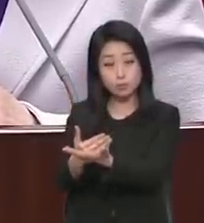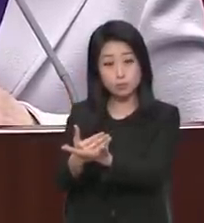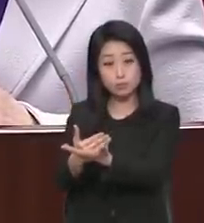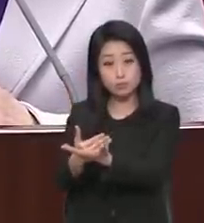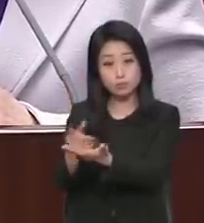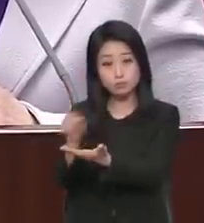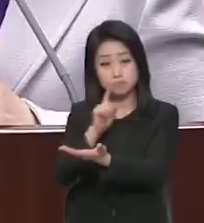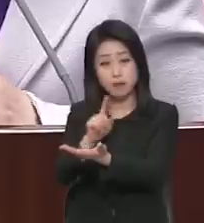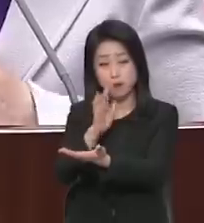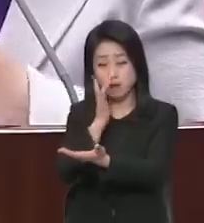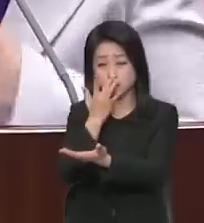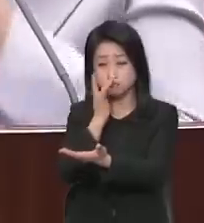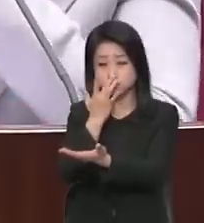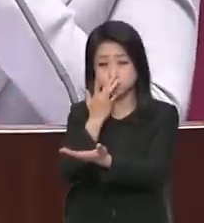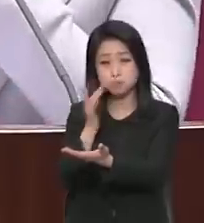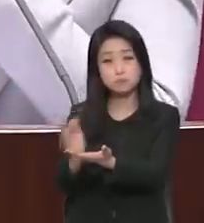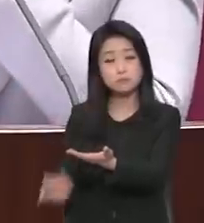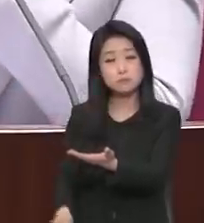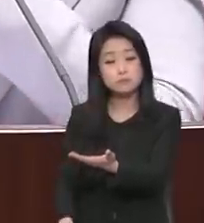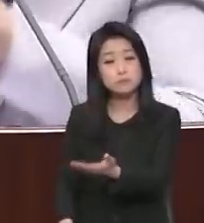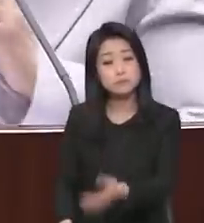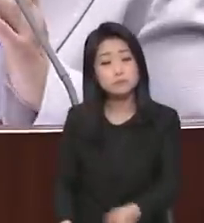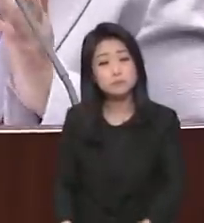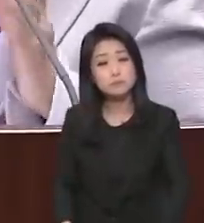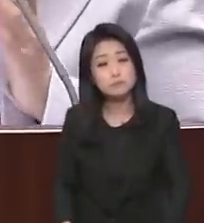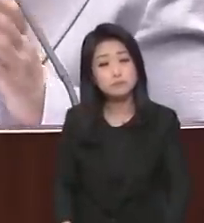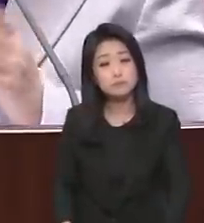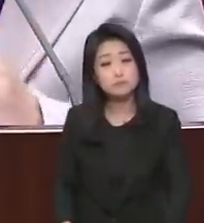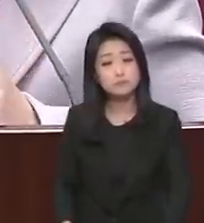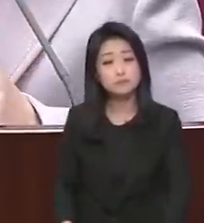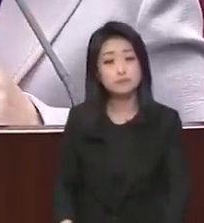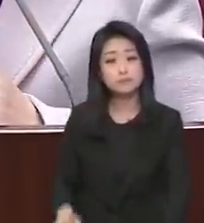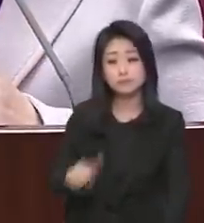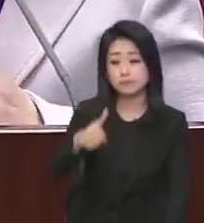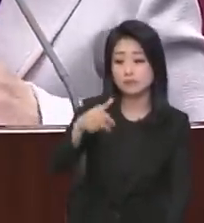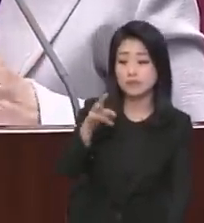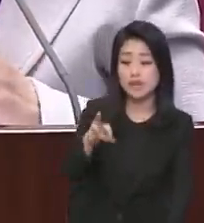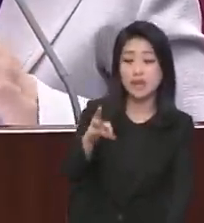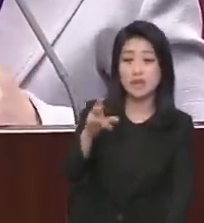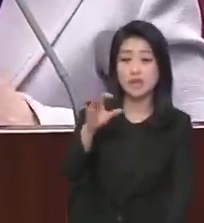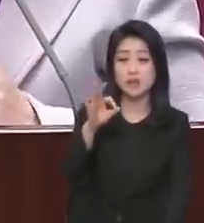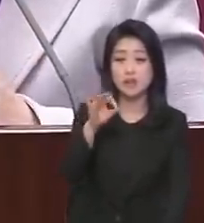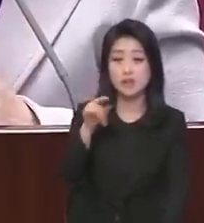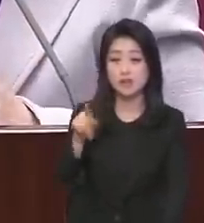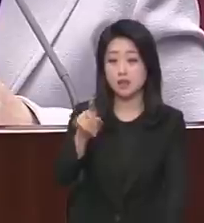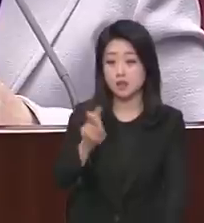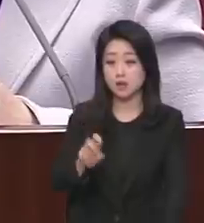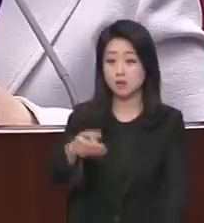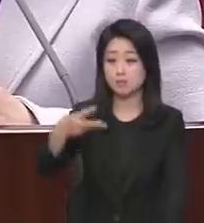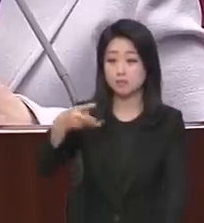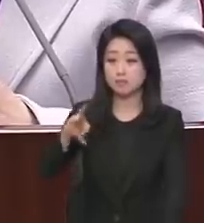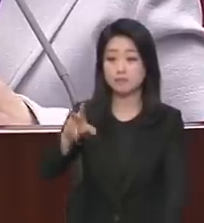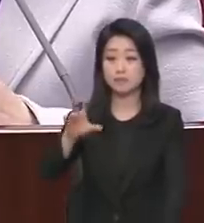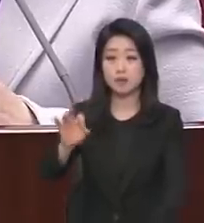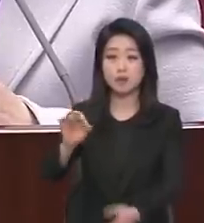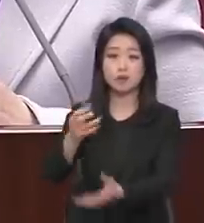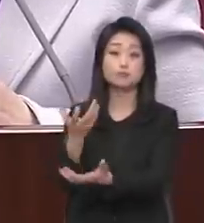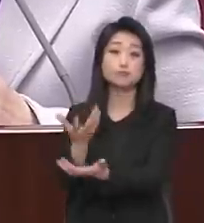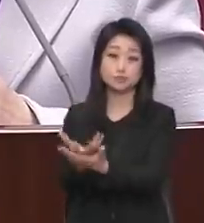자료가 어떤 걸 지칭하는 거죠? 계엄령 문건입니다. 예? 계엄령 문건.